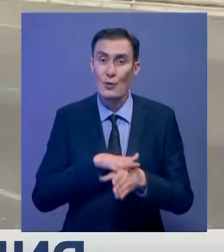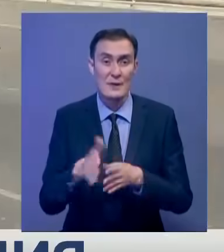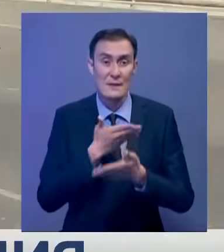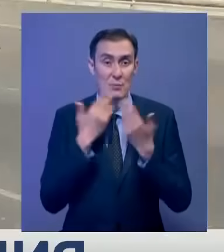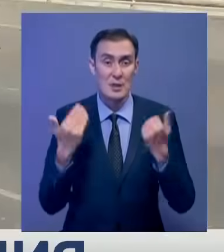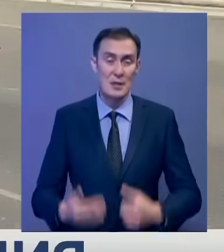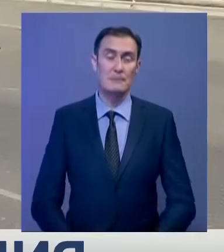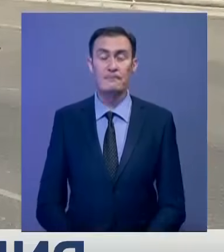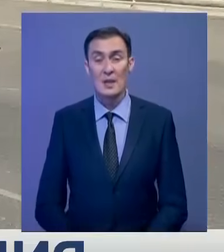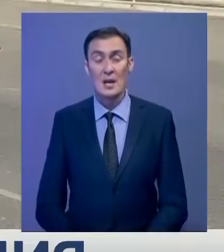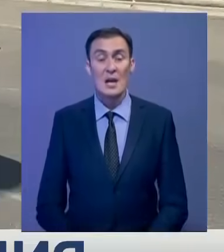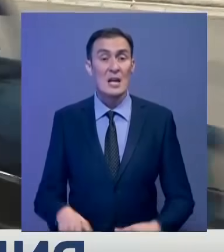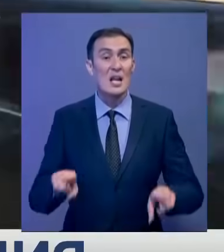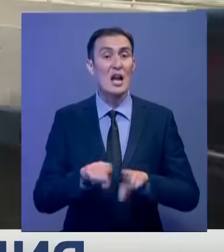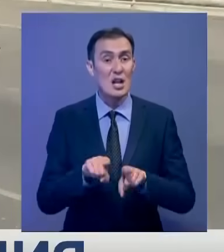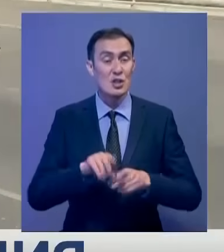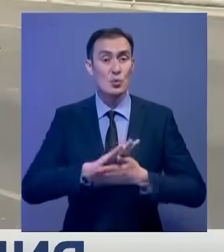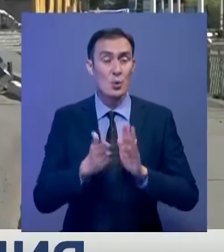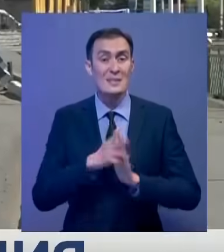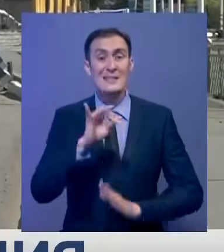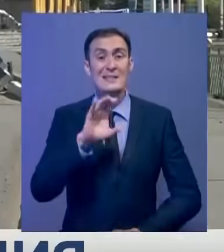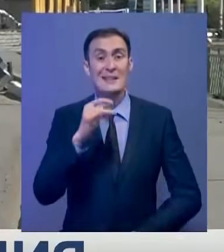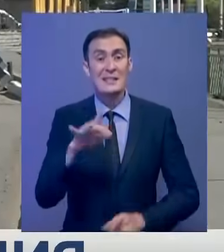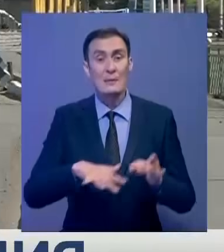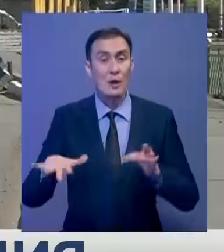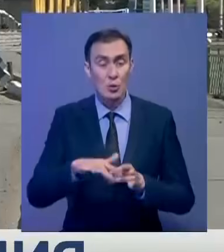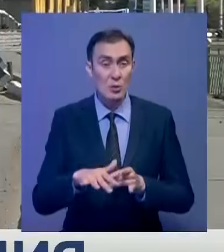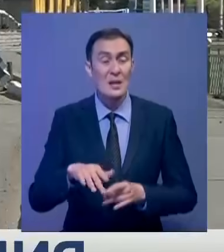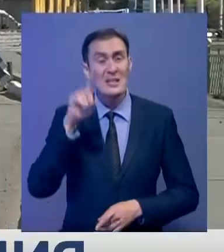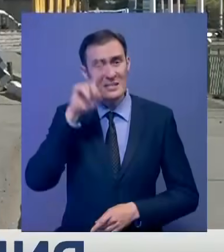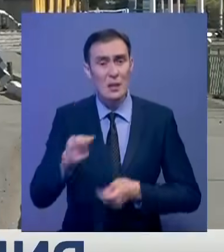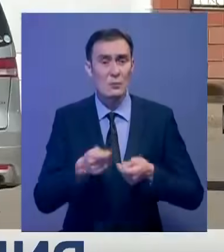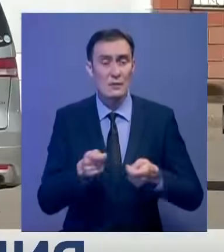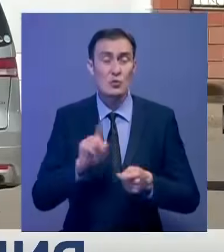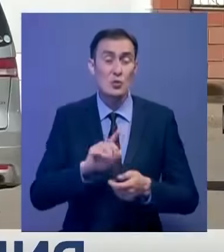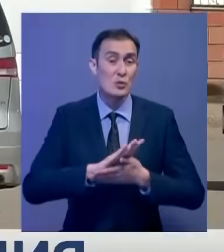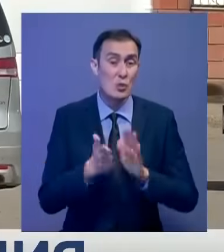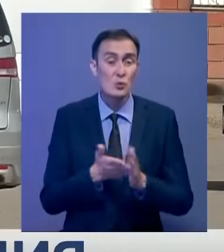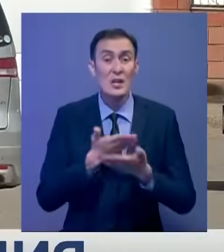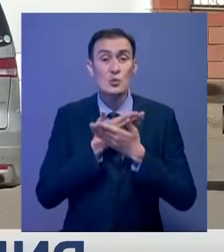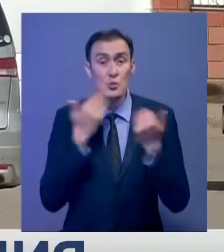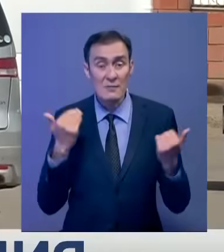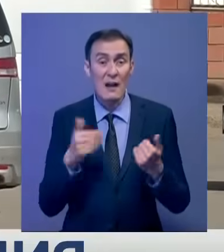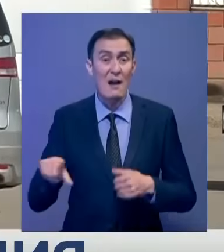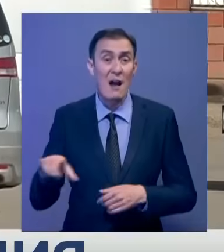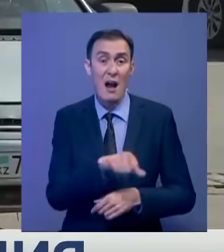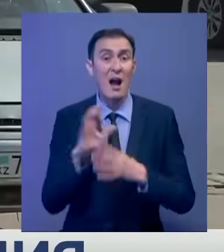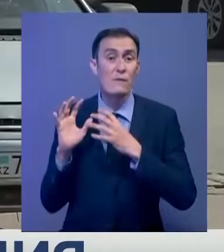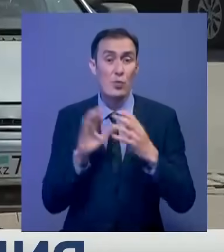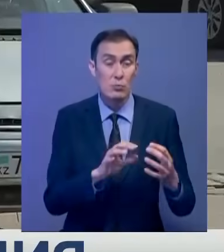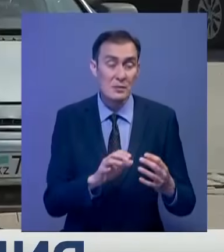сдержали. Такая же ситуация и в Исатайском районе. Местные власти в курсе проблем. Однако из-за отсутствия межрайонного автобусного